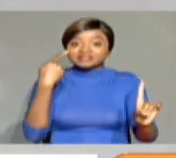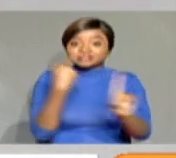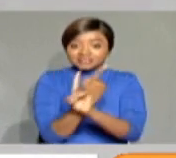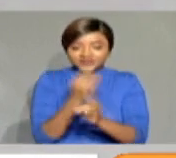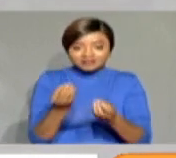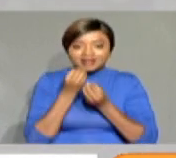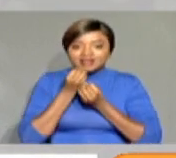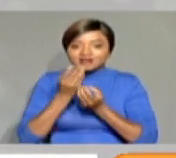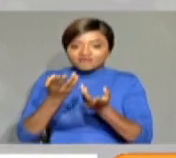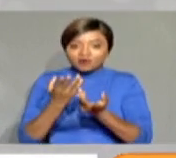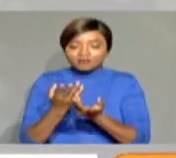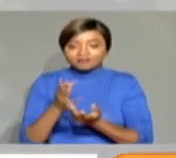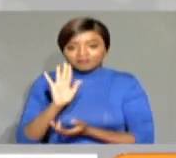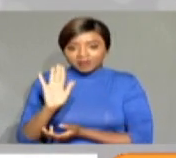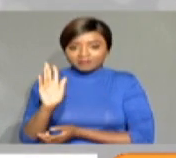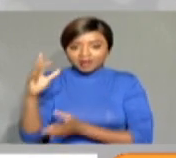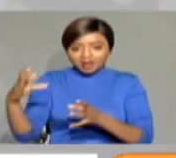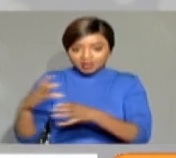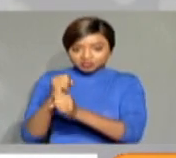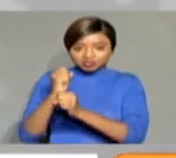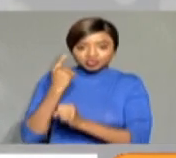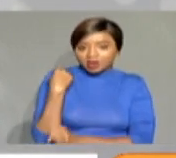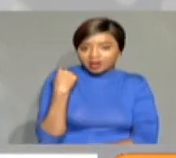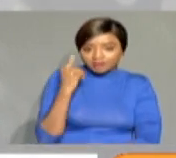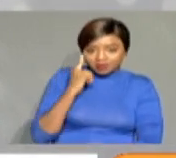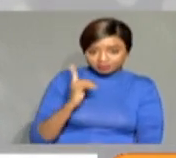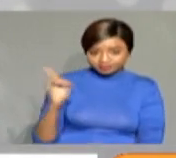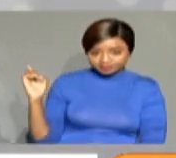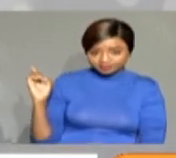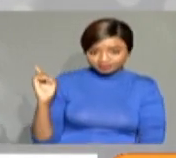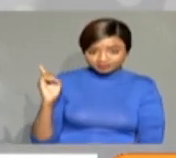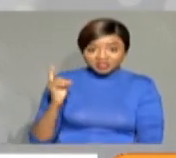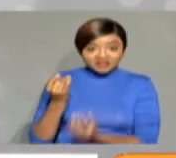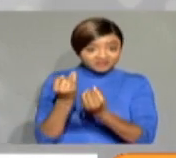kupitia kwa nambari 1545 bila malipo yoyote.